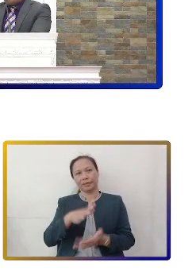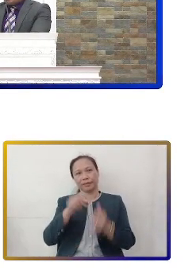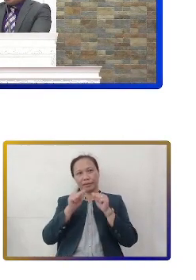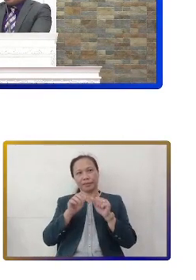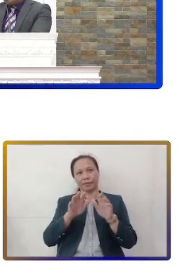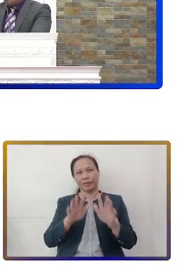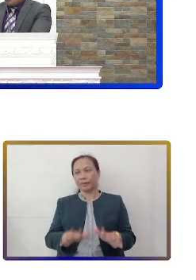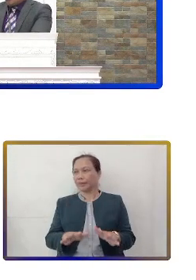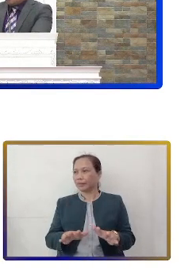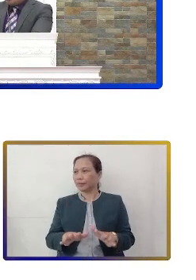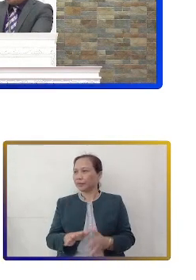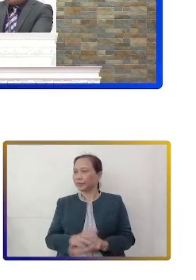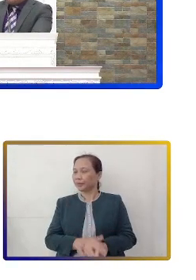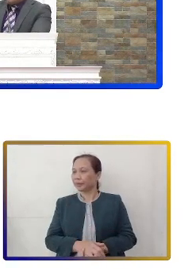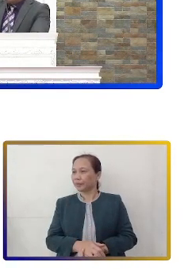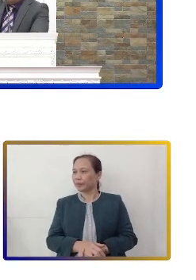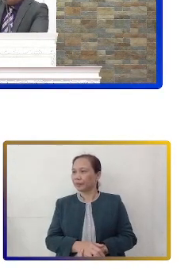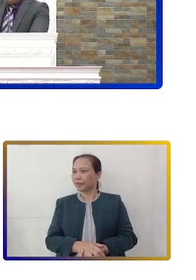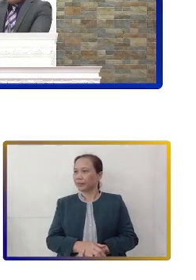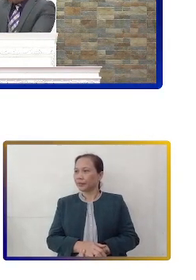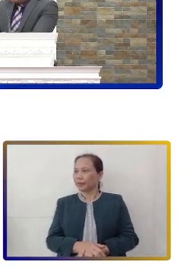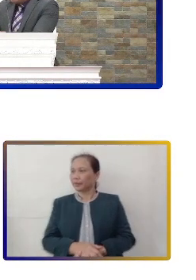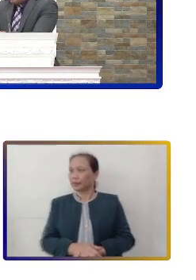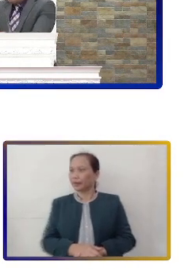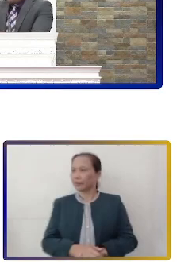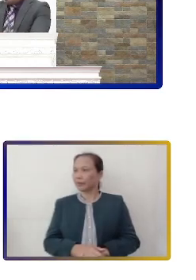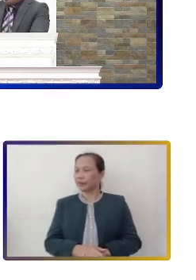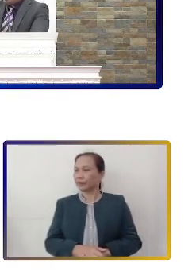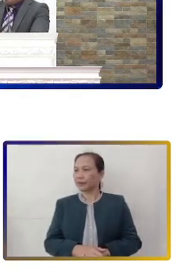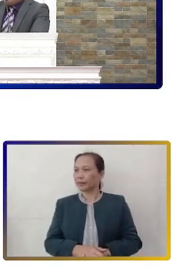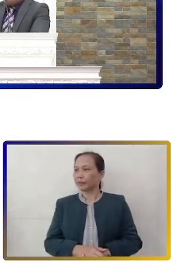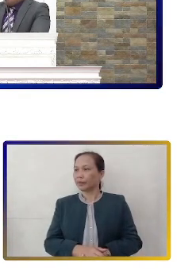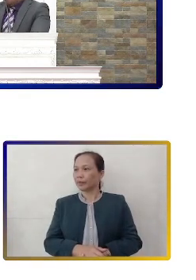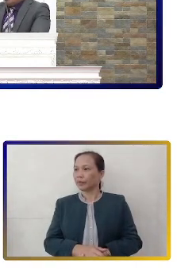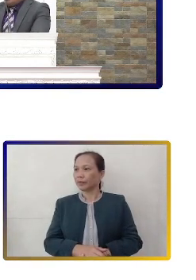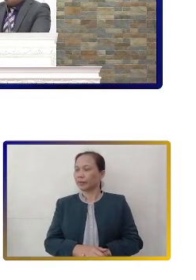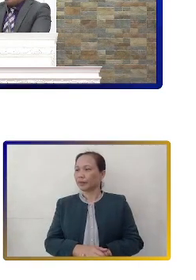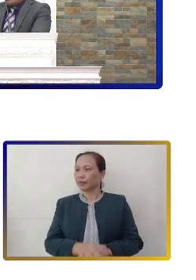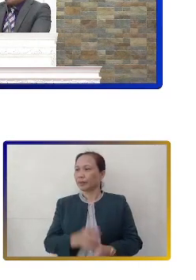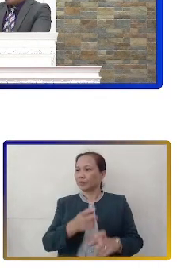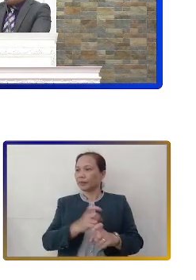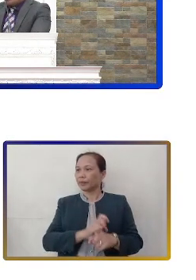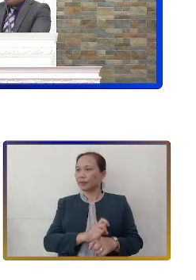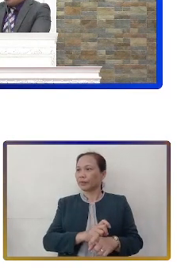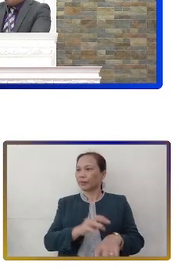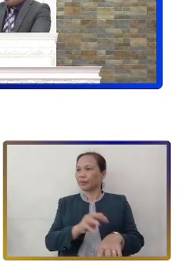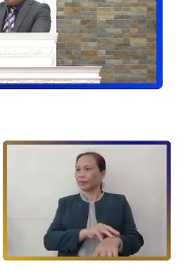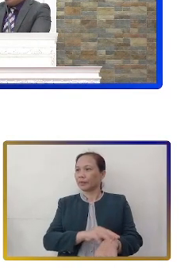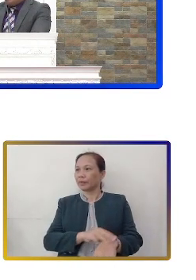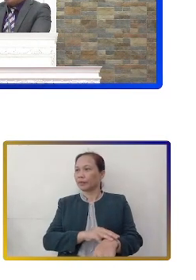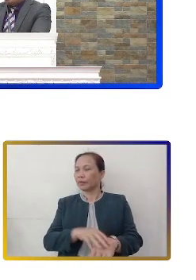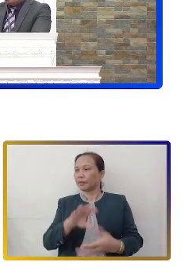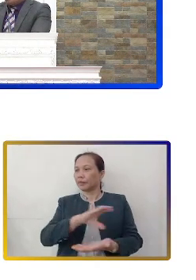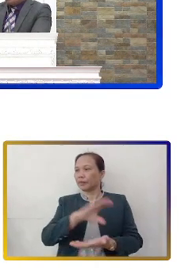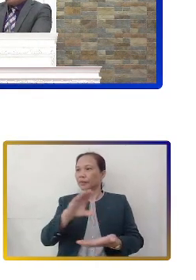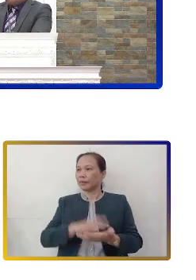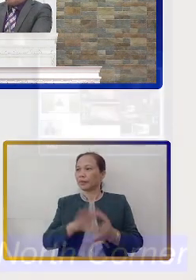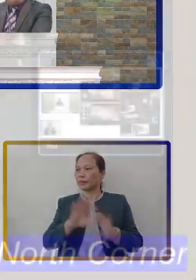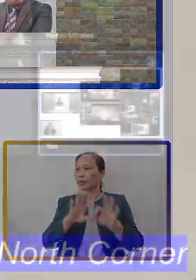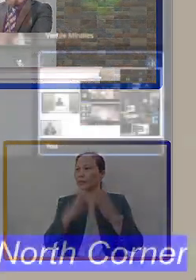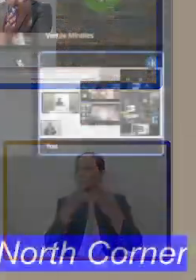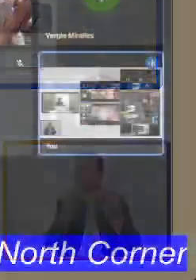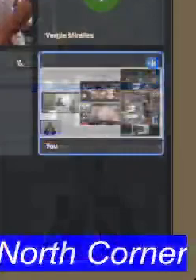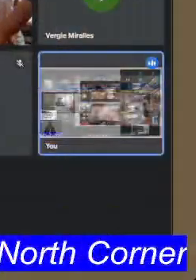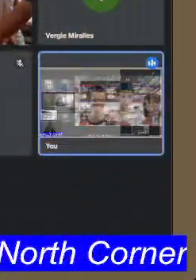po makapakinggan sa umaga po na ito, alright? Mula po sa station ng Makati Central Family, sa station nila